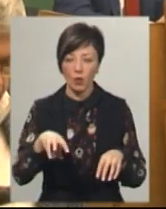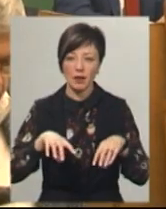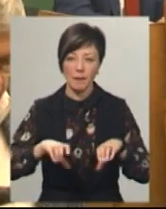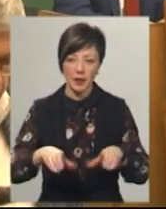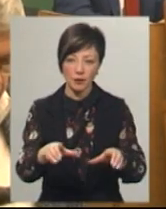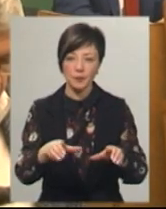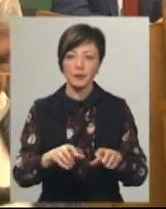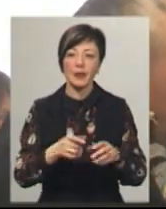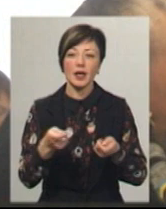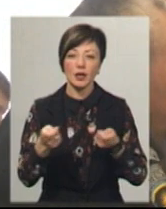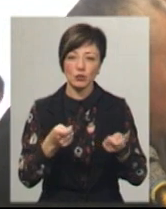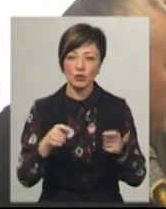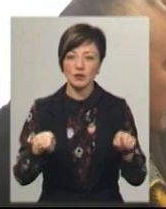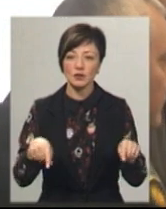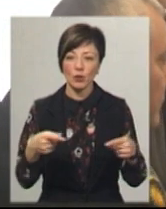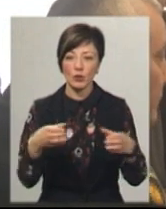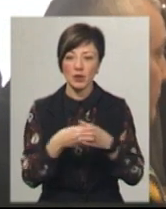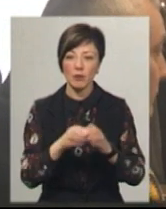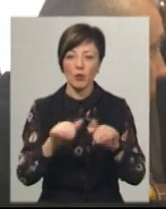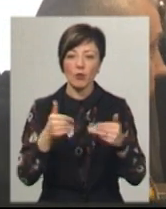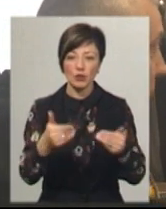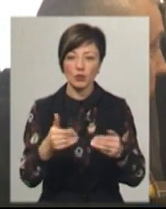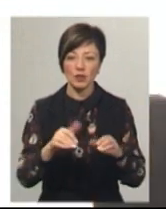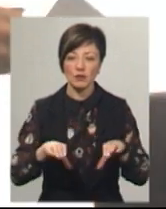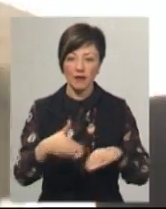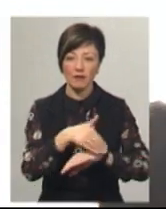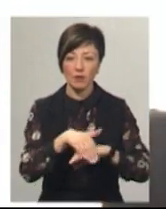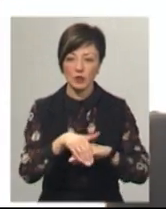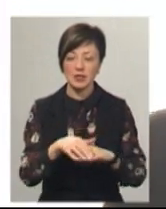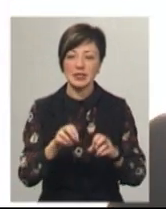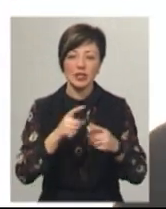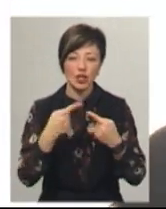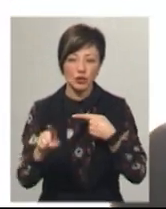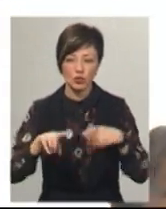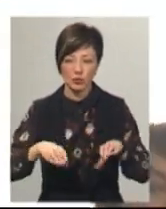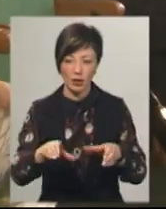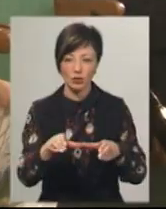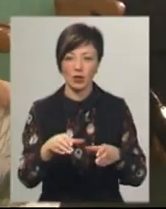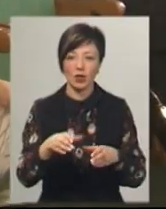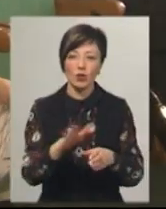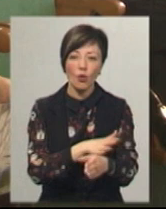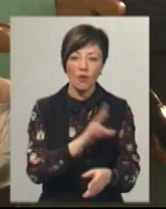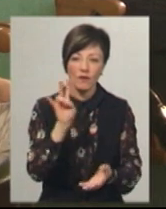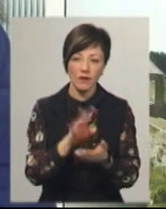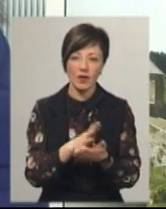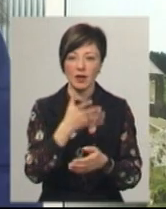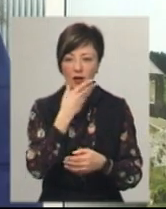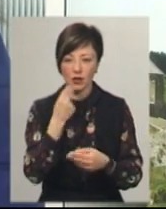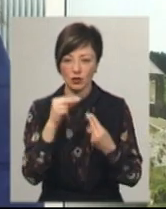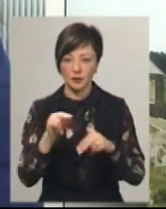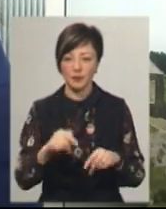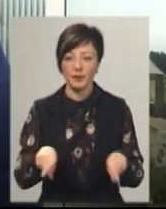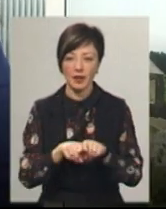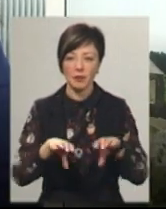Керуюча створеним комітетом вулиці Соборної, Людмила Шульга пропонує вимостити вулицю гранітною плиткою. На її думку, вона довговічніша і естетичніша. Ось